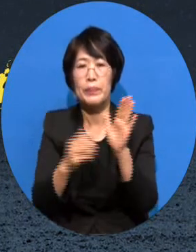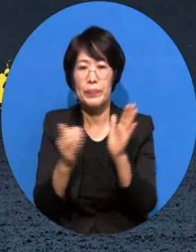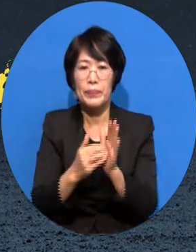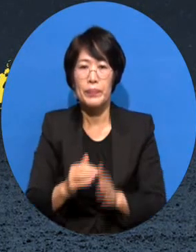입니다